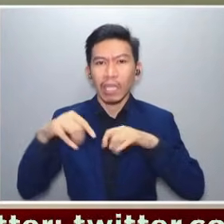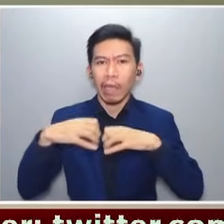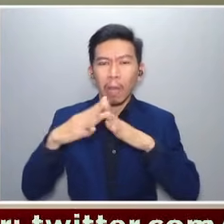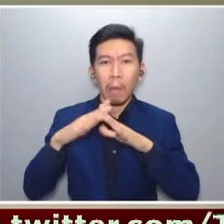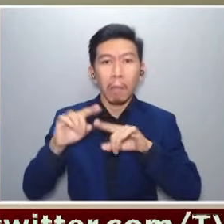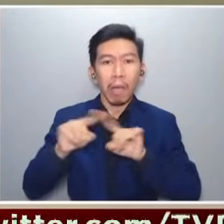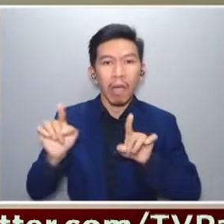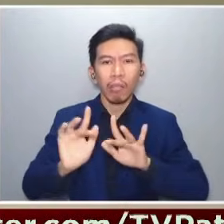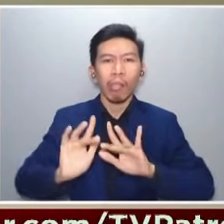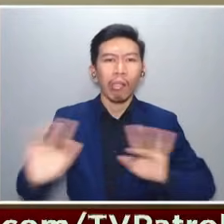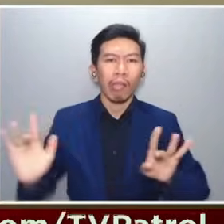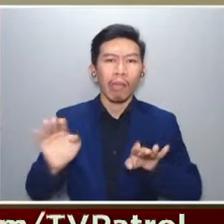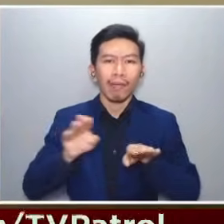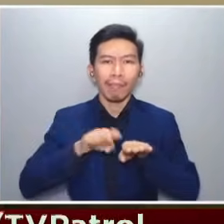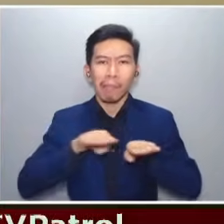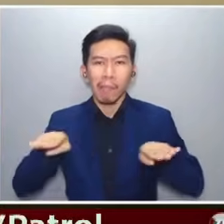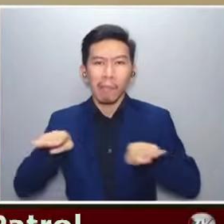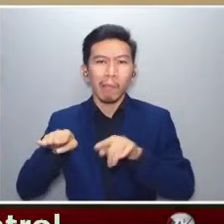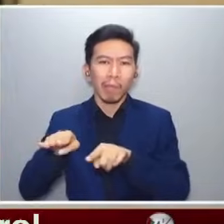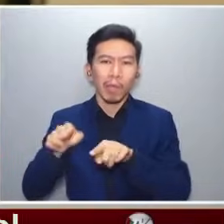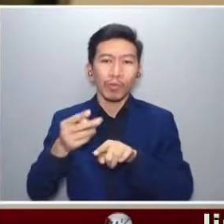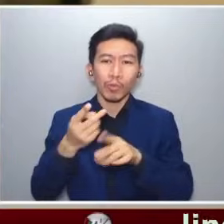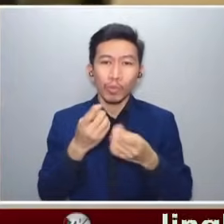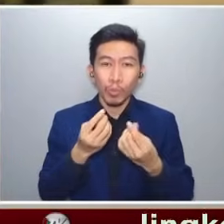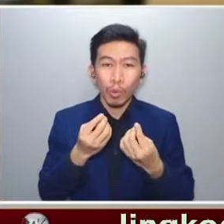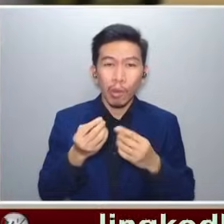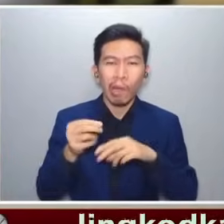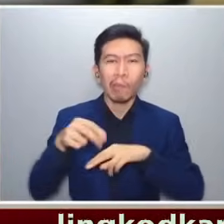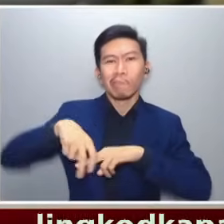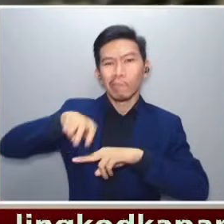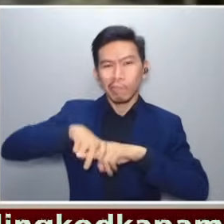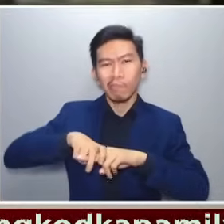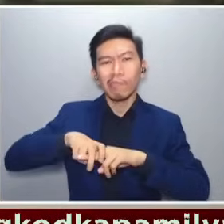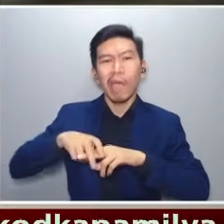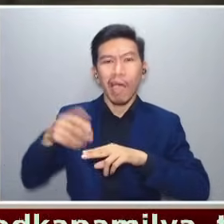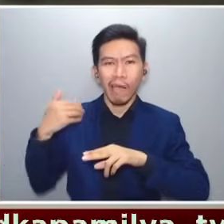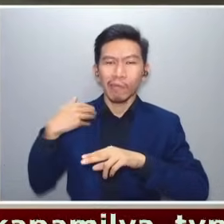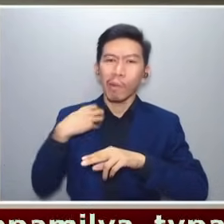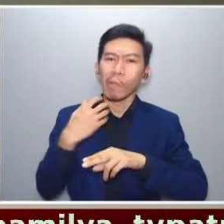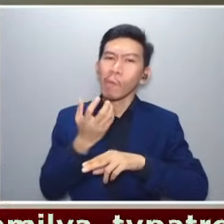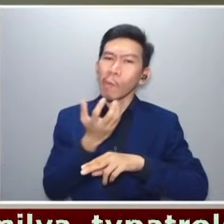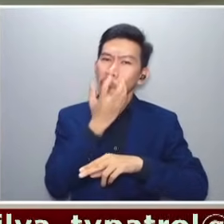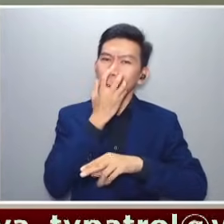lang ang mga pasyente at dito na lang din sila kinakabitan ng oxygen kapag nahihirapang huminga.